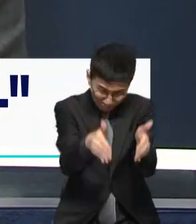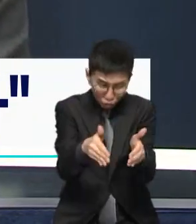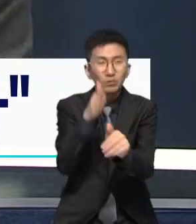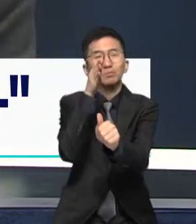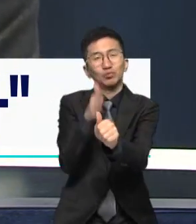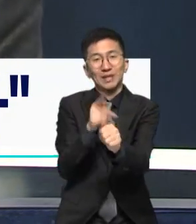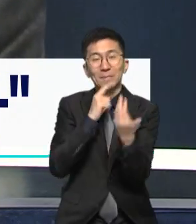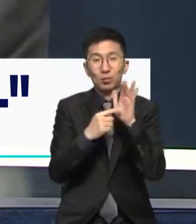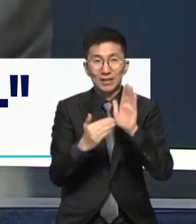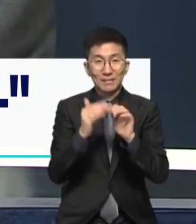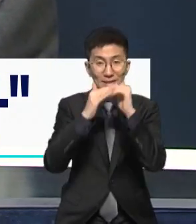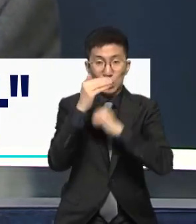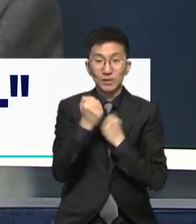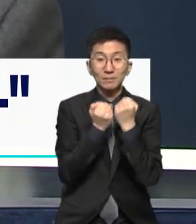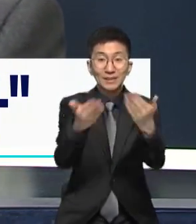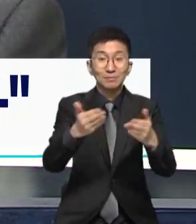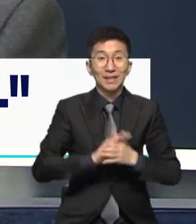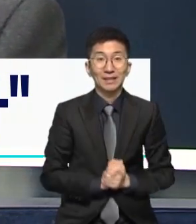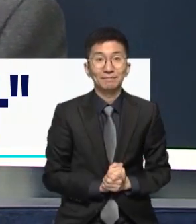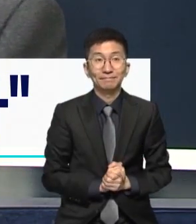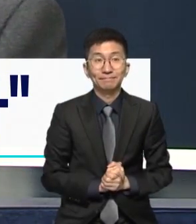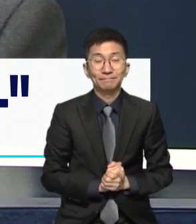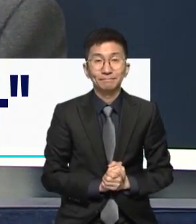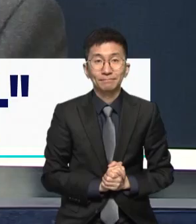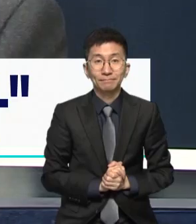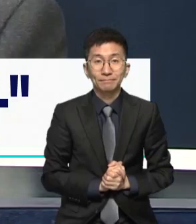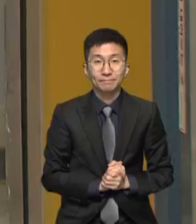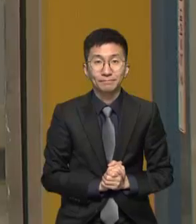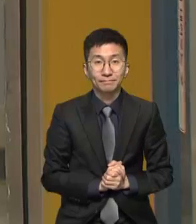집중해달라고 지시했습니다. 김덕현 기자.